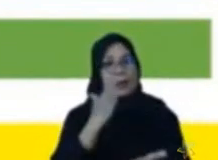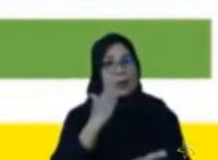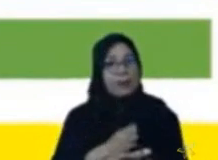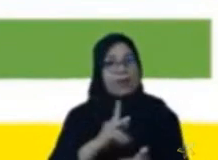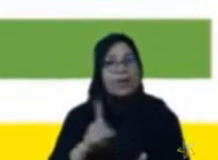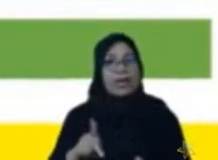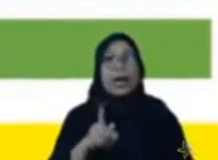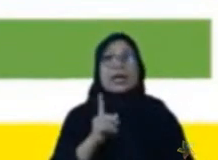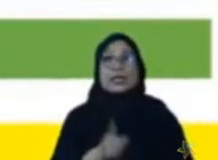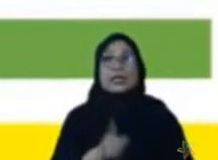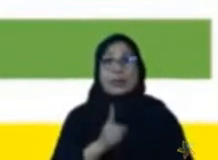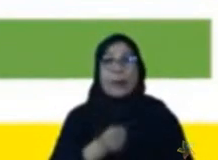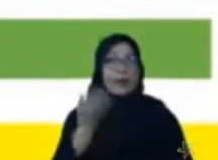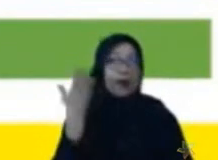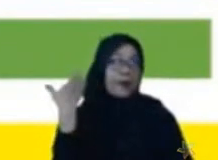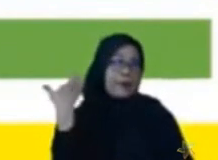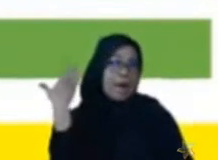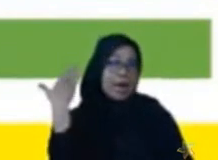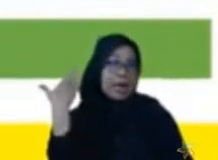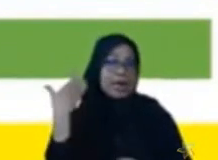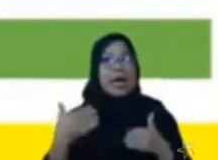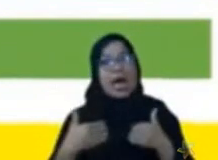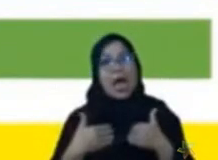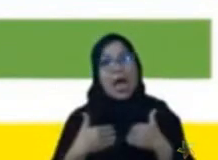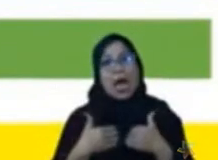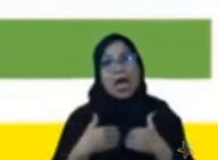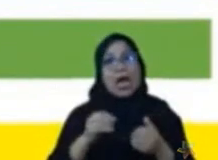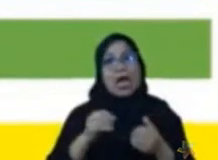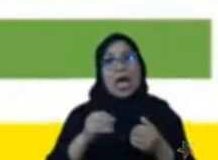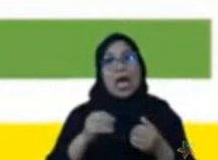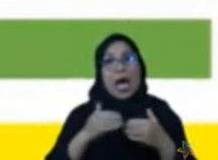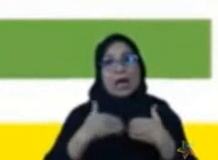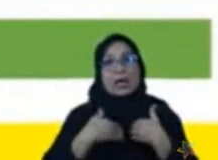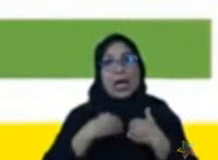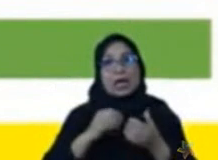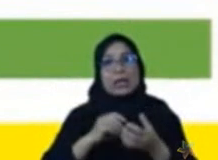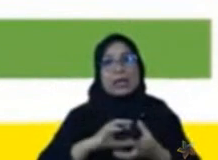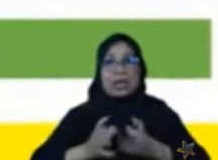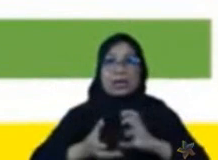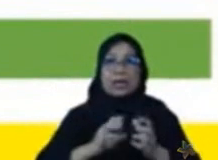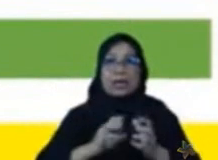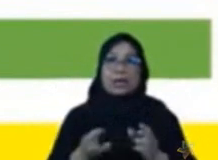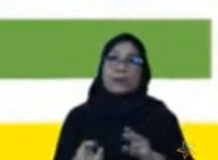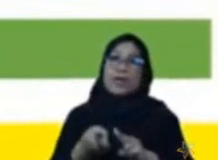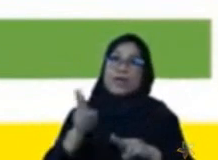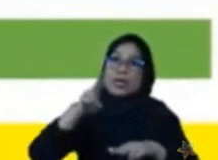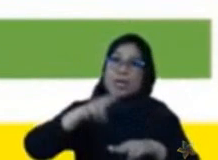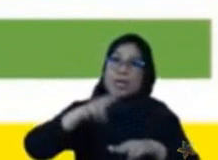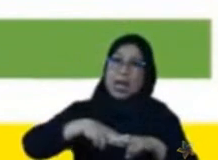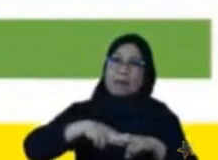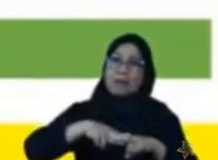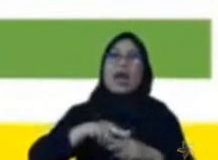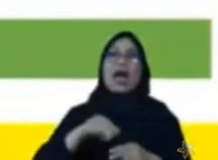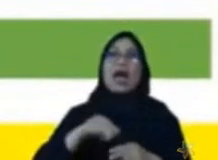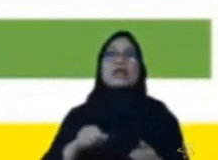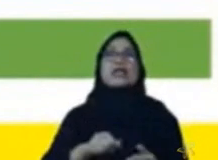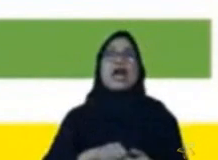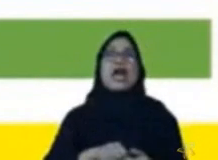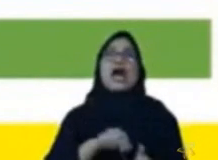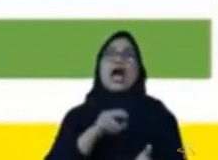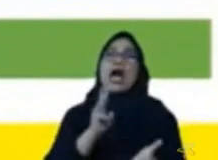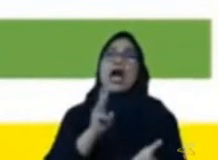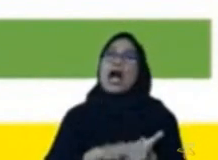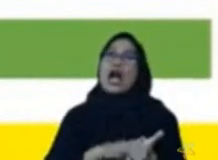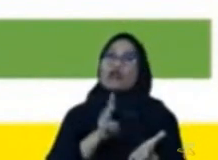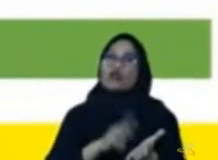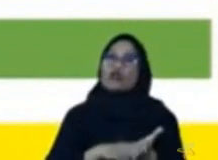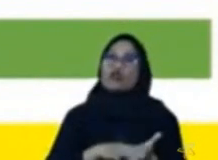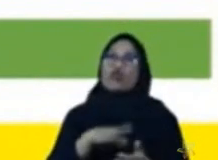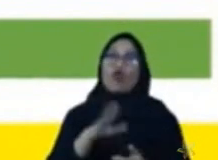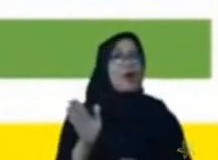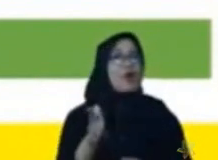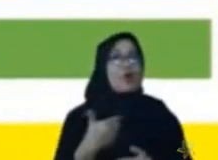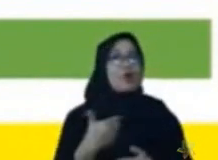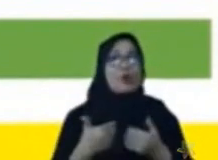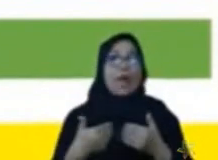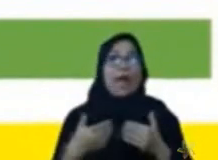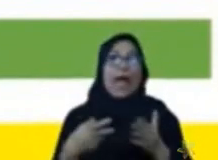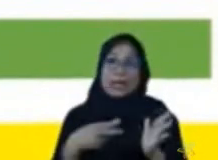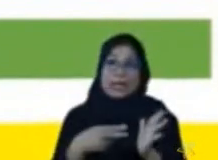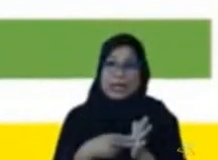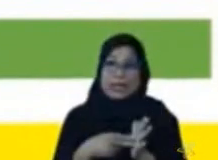itu sempat terjadi penambahan kasus, jadi belum lagi untuk melakukan home visit